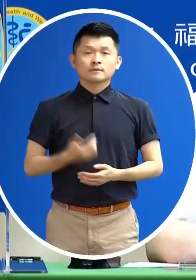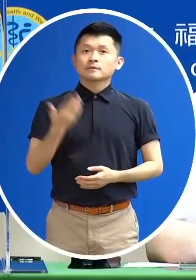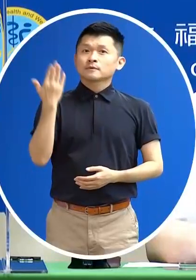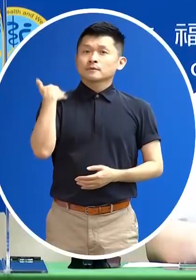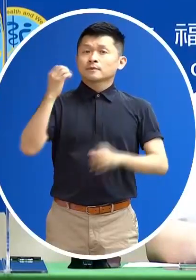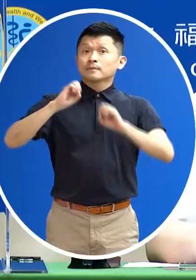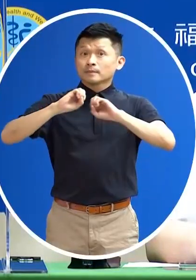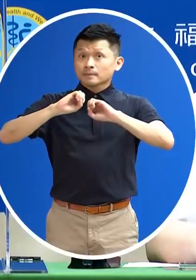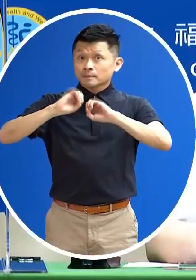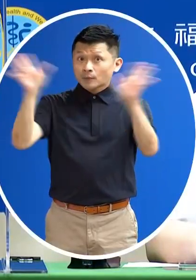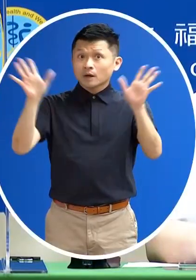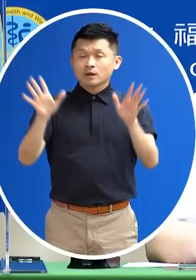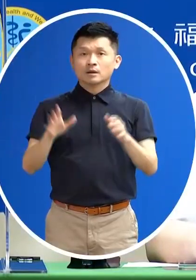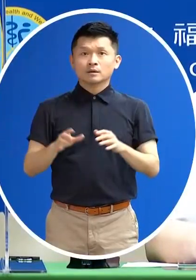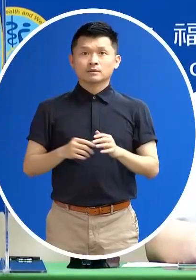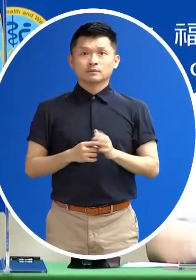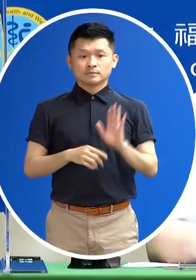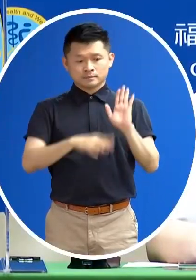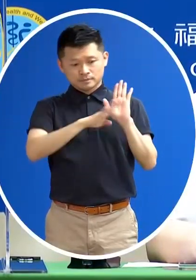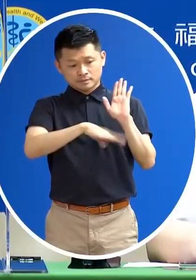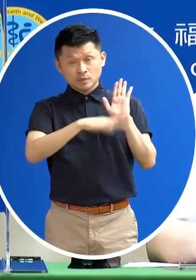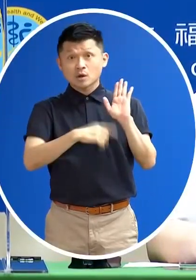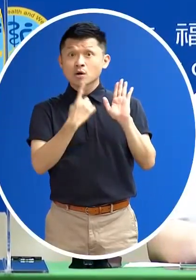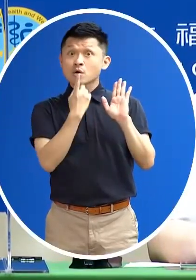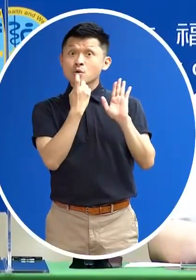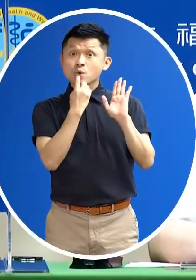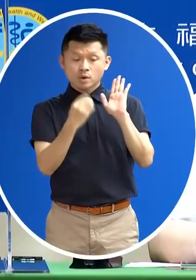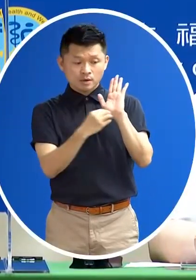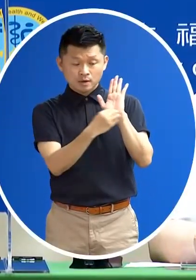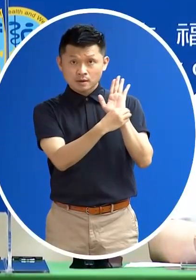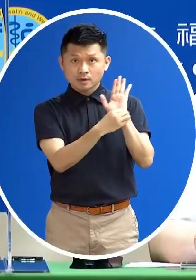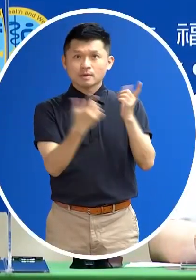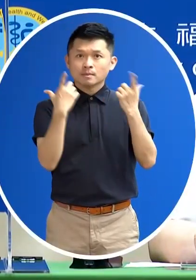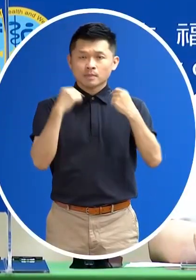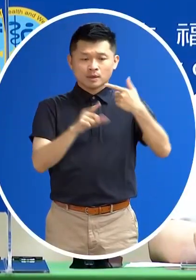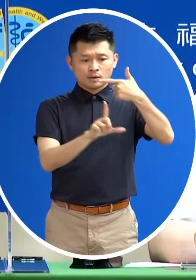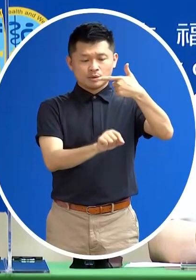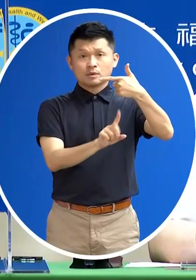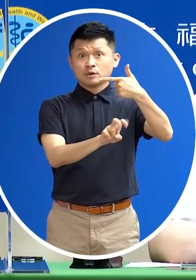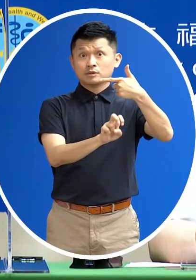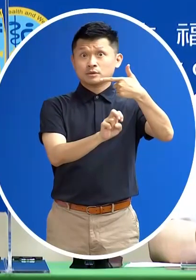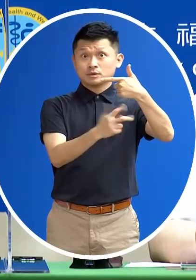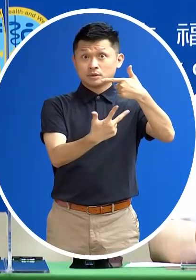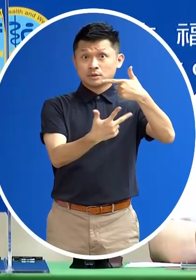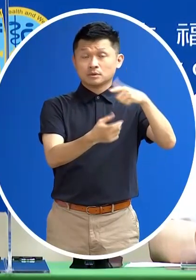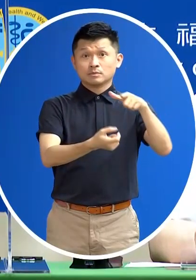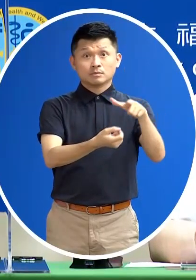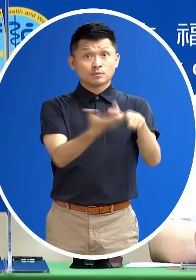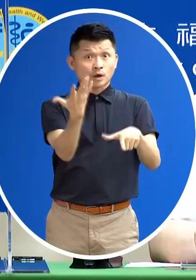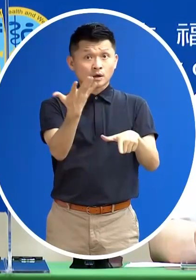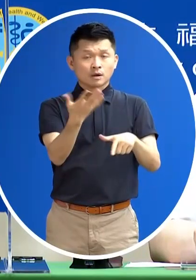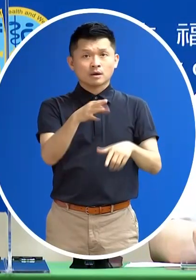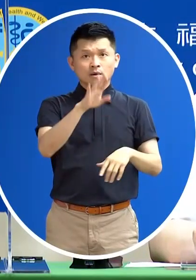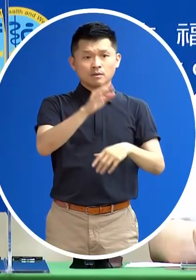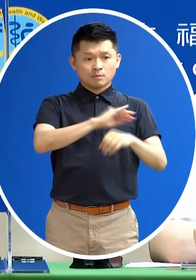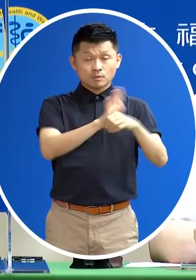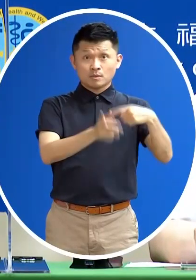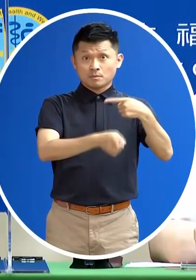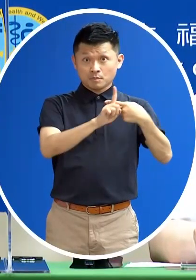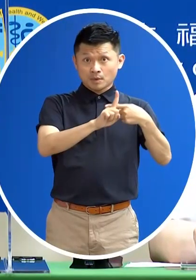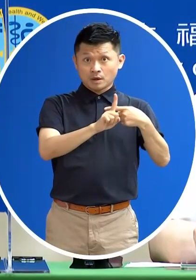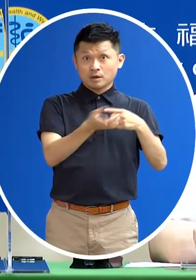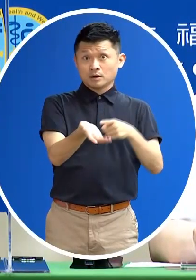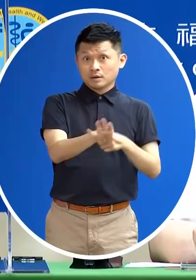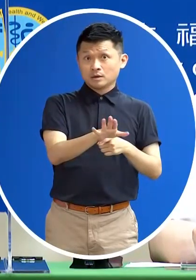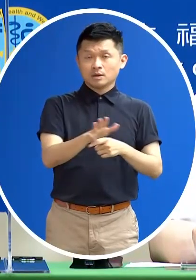先前公布过的，在这个手板下方有绿色小字，是有一例原来在6月27号公布的确诊死亡个案，经过卫